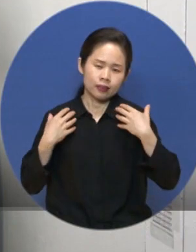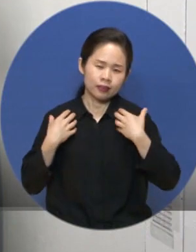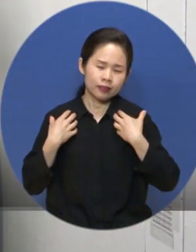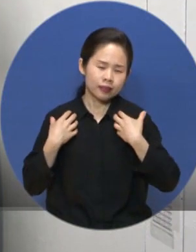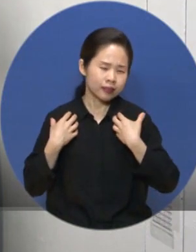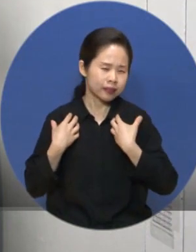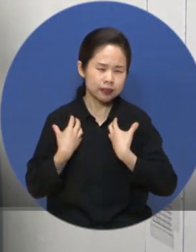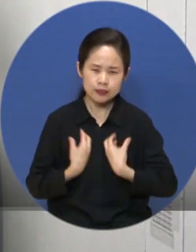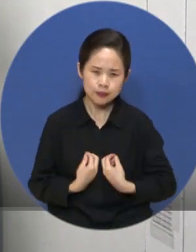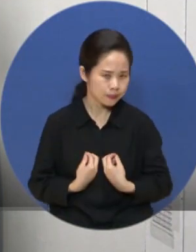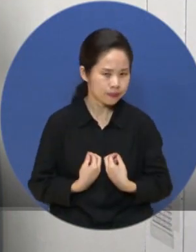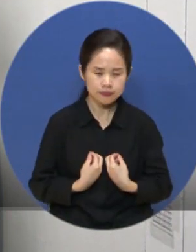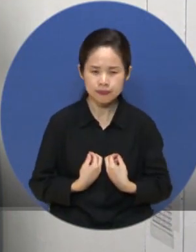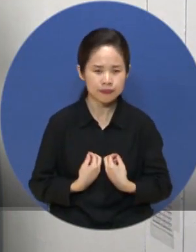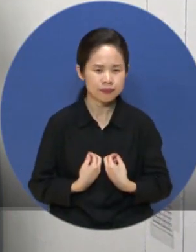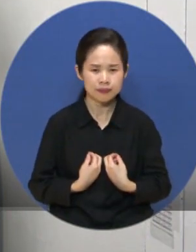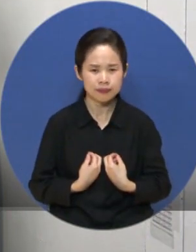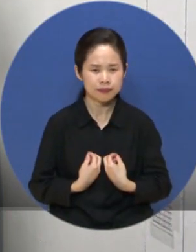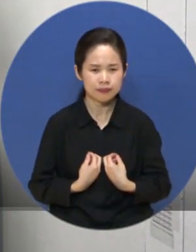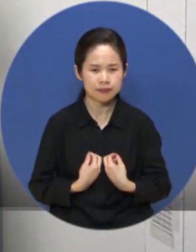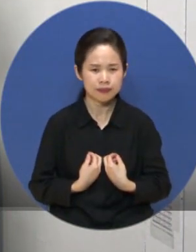저한테